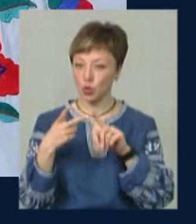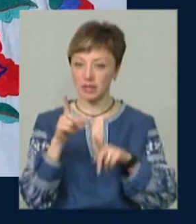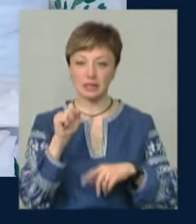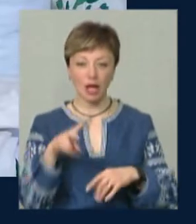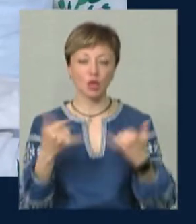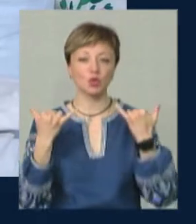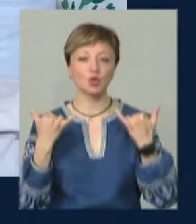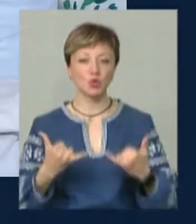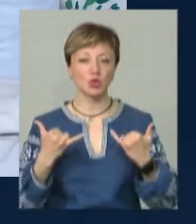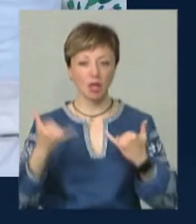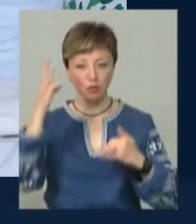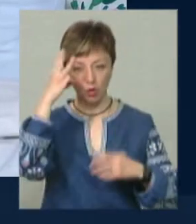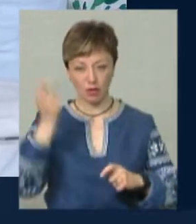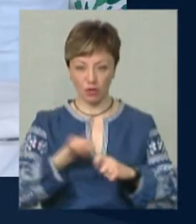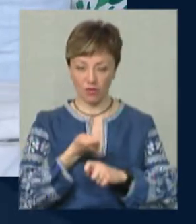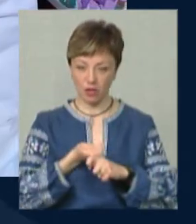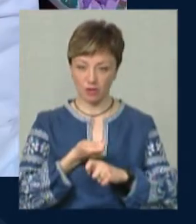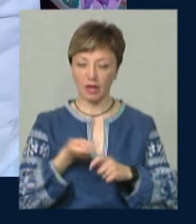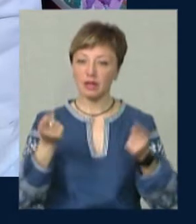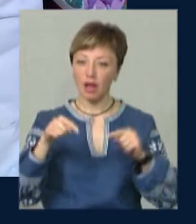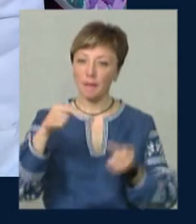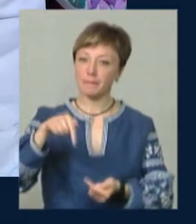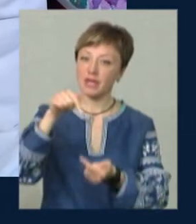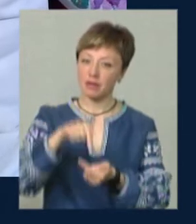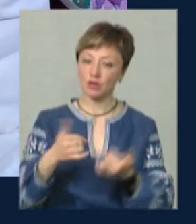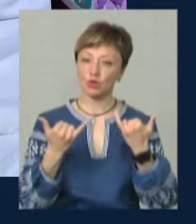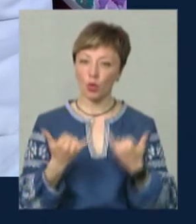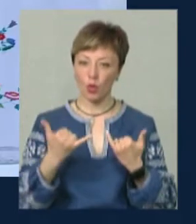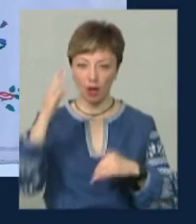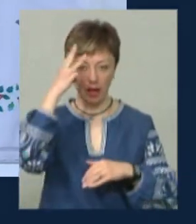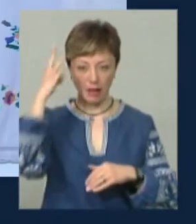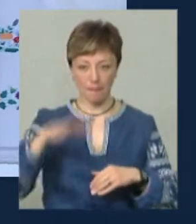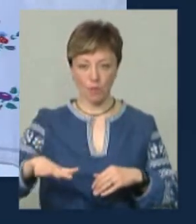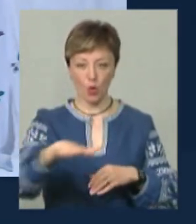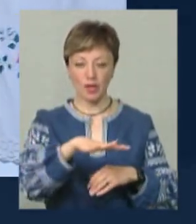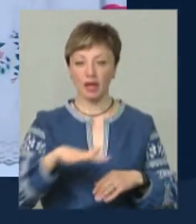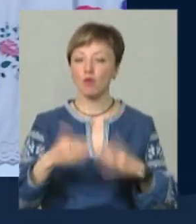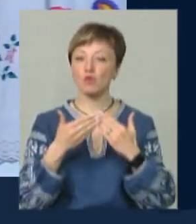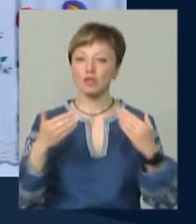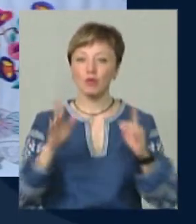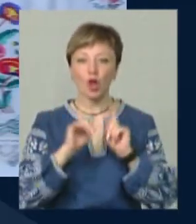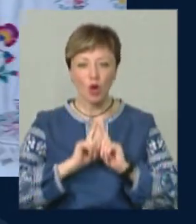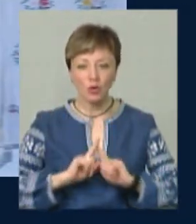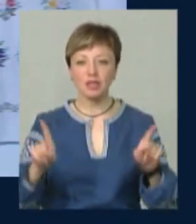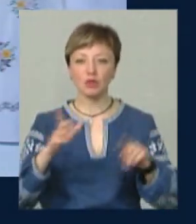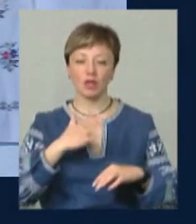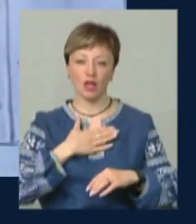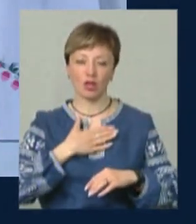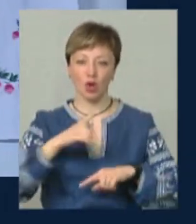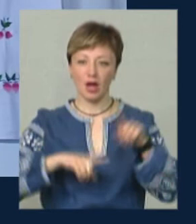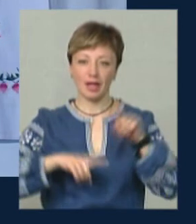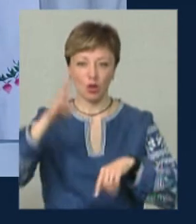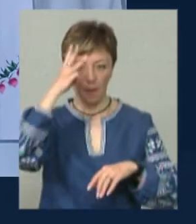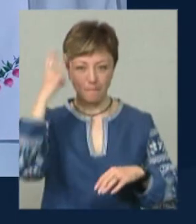сучасної подільської вишивки, та яка притаманна саме сьогодні на Поділлі. Даний музей він буде родзинкою нашого рідного